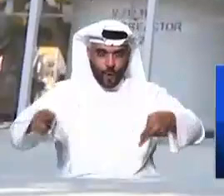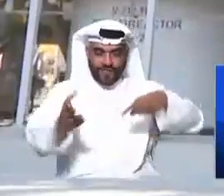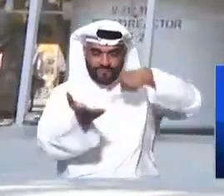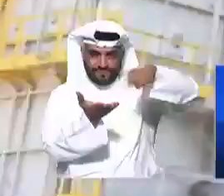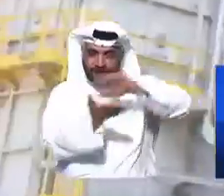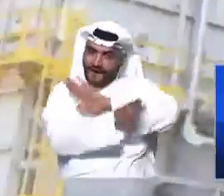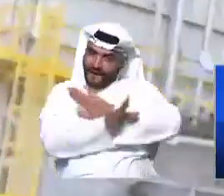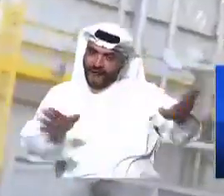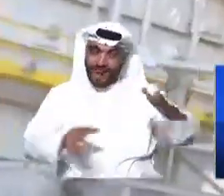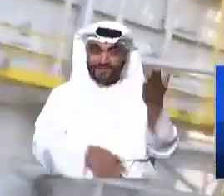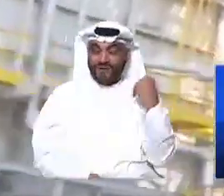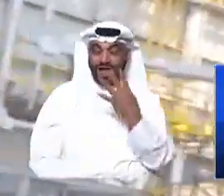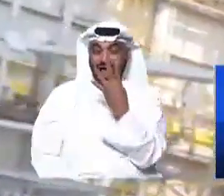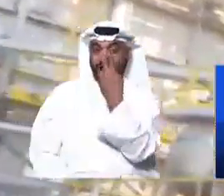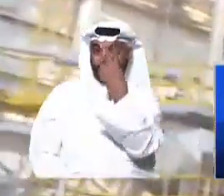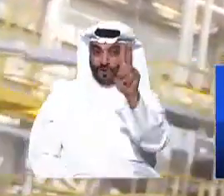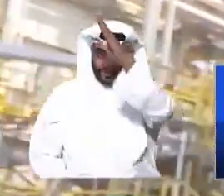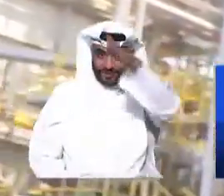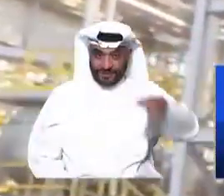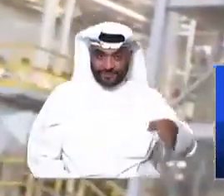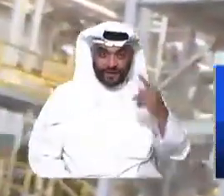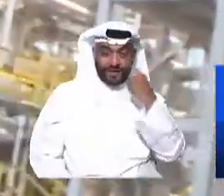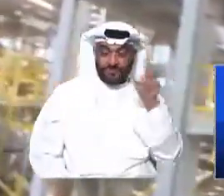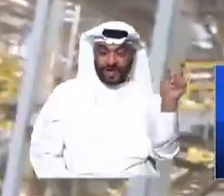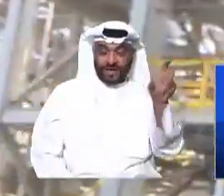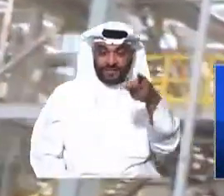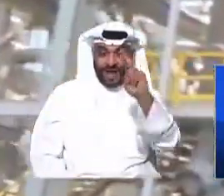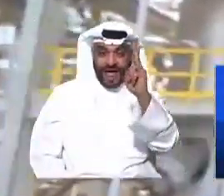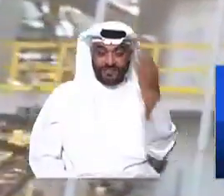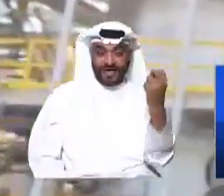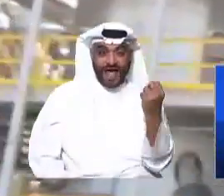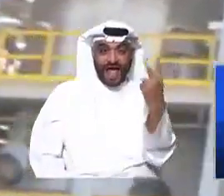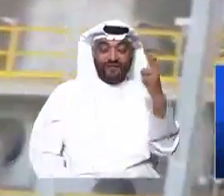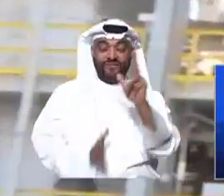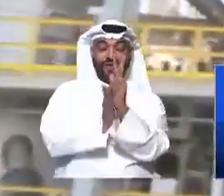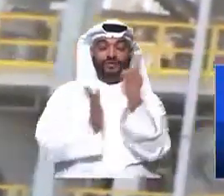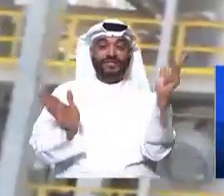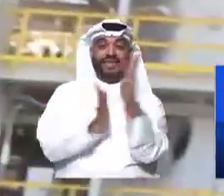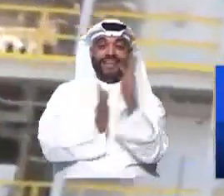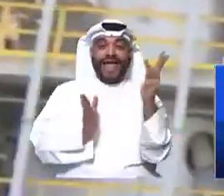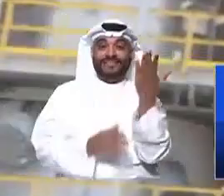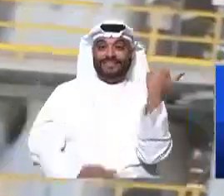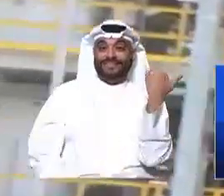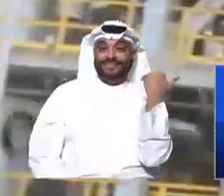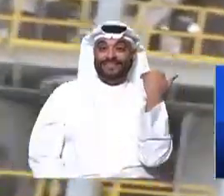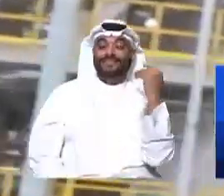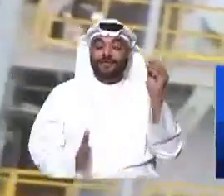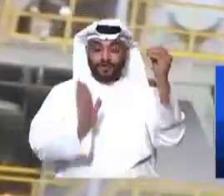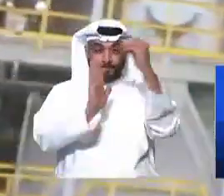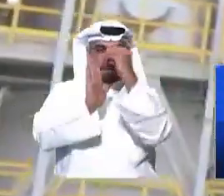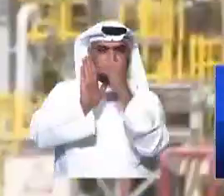الكويت في 24 من شهر ديسمبر عام 2019،